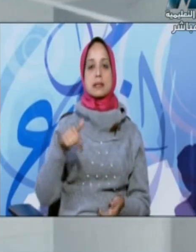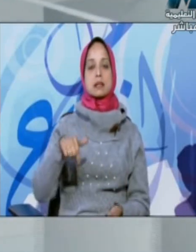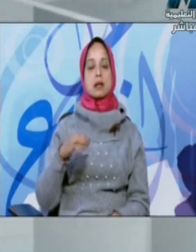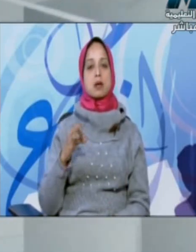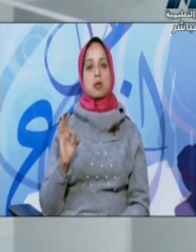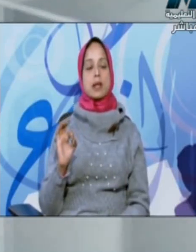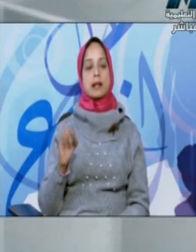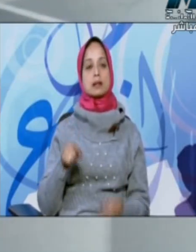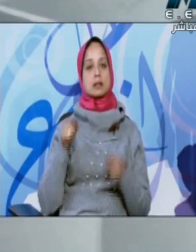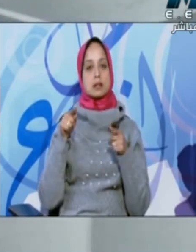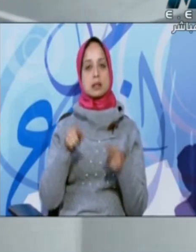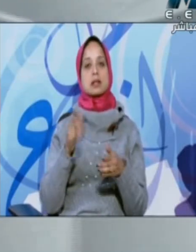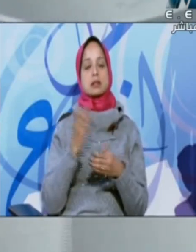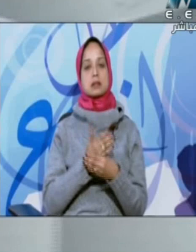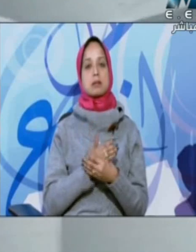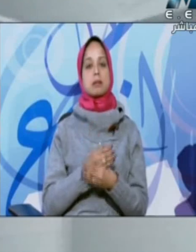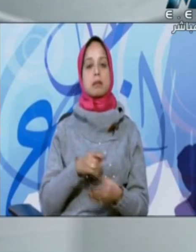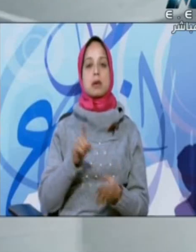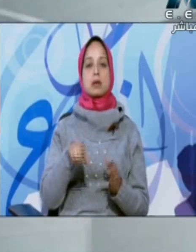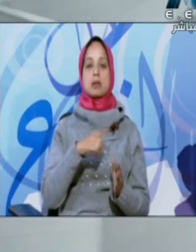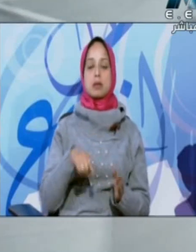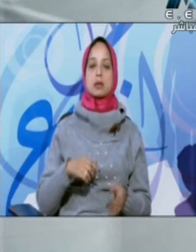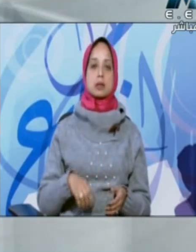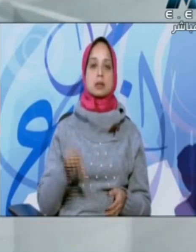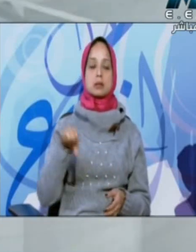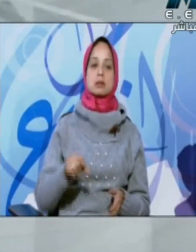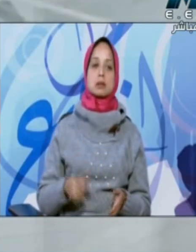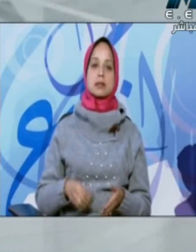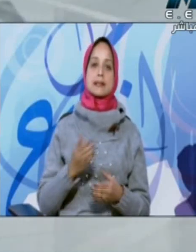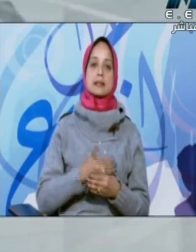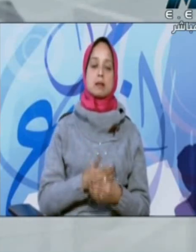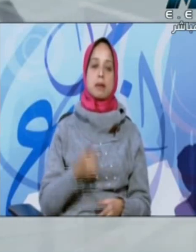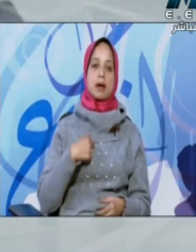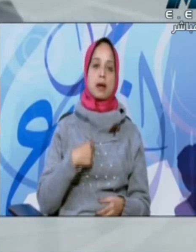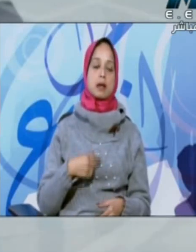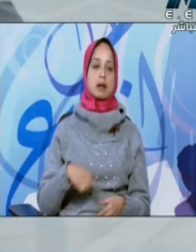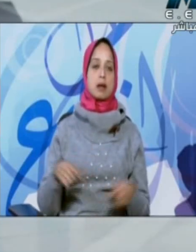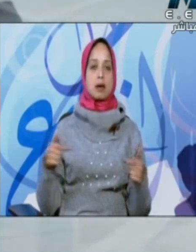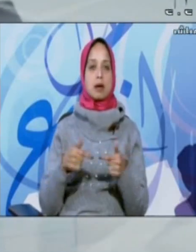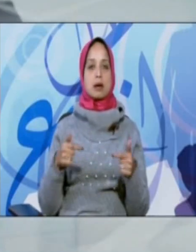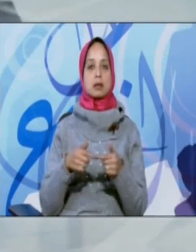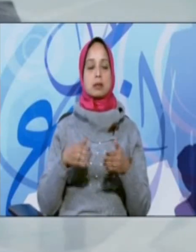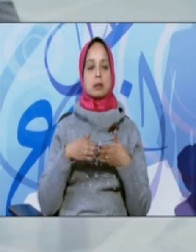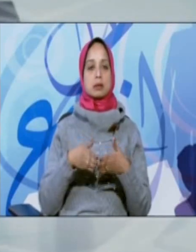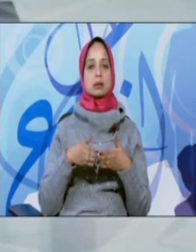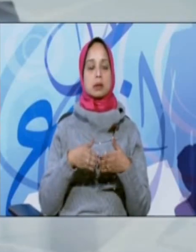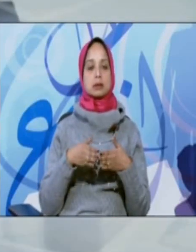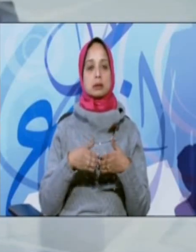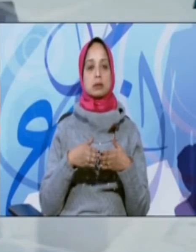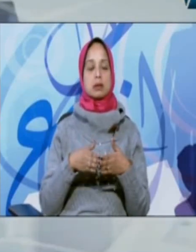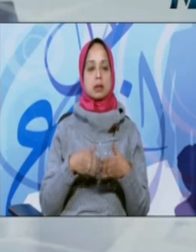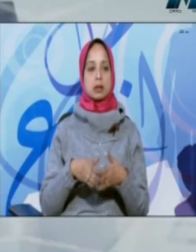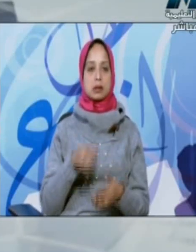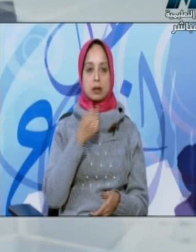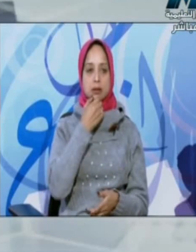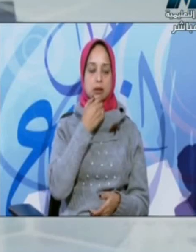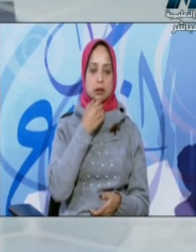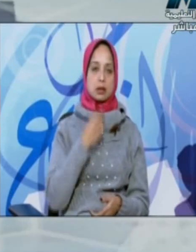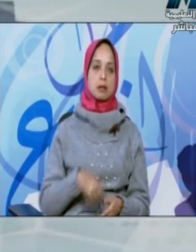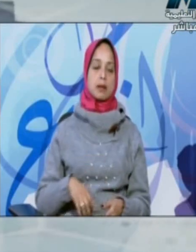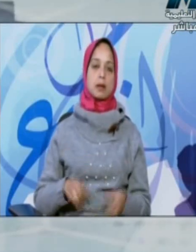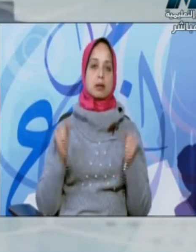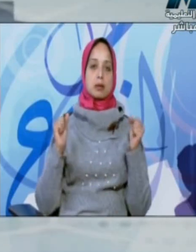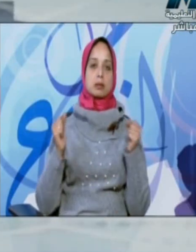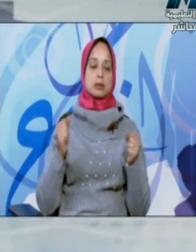الحرية للنضال المسلح ضد الإنجليز في القناة. أنا أقدر أضرب إنجلترا في القناة دلوقتي بعد ما خرجت من الحرب قوية واستعادت عافيتها بعد